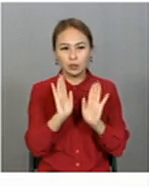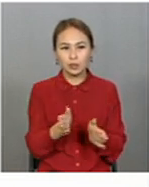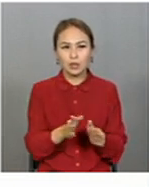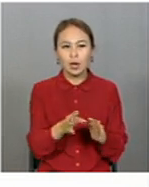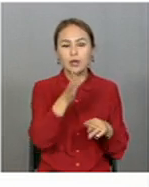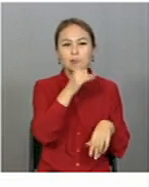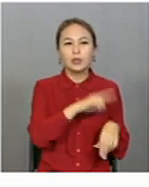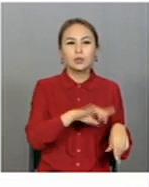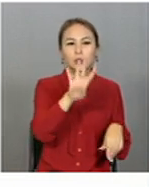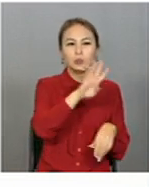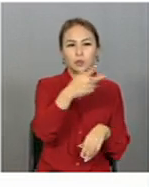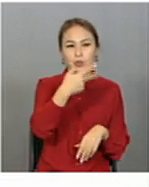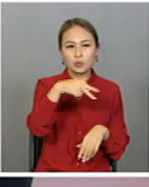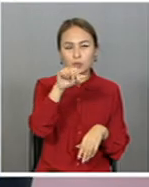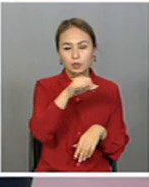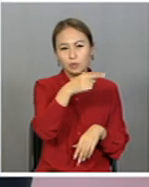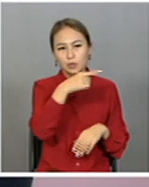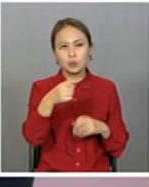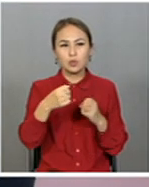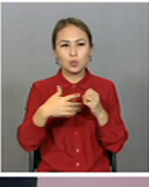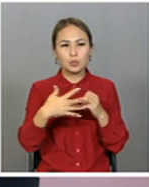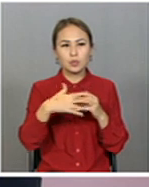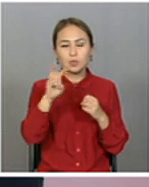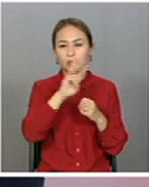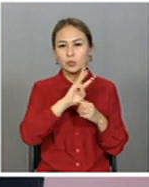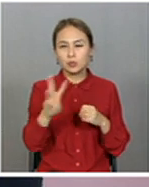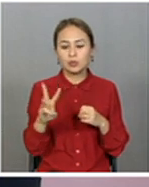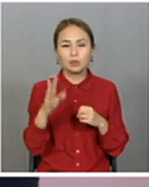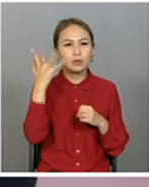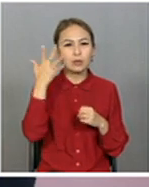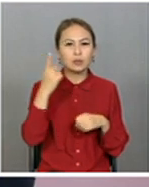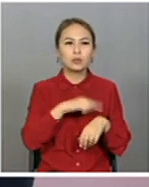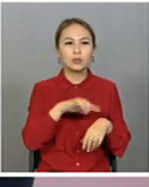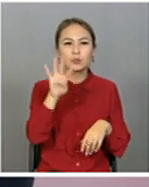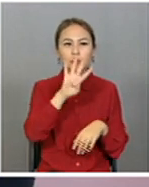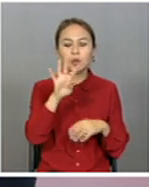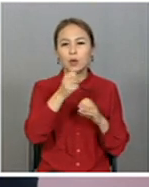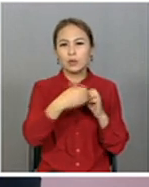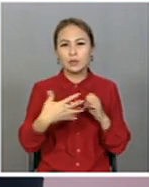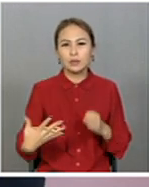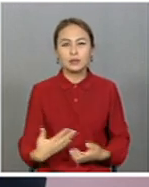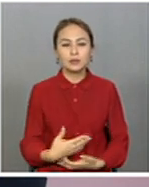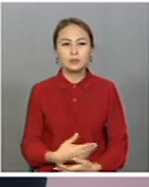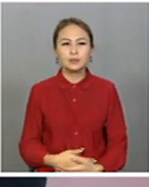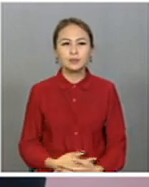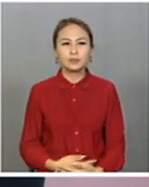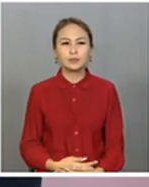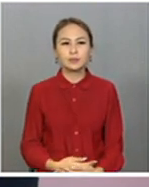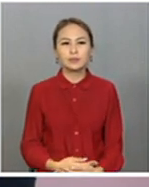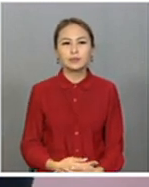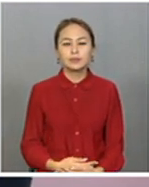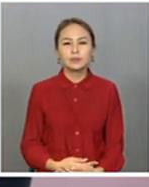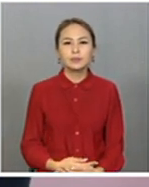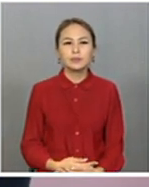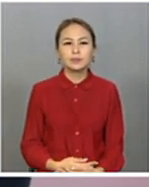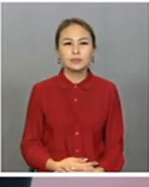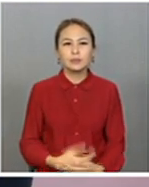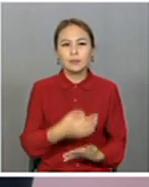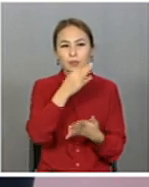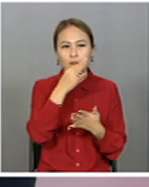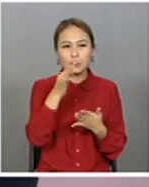16 сағат 30 минуттан 15 минут азайтқанда 16 сағат 15 минут болады. Жауабы?